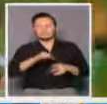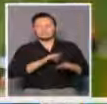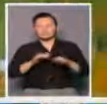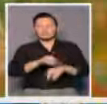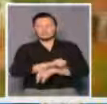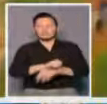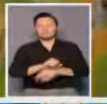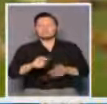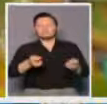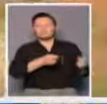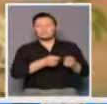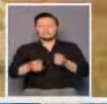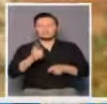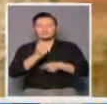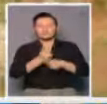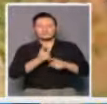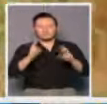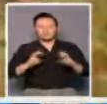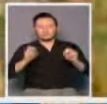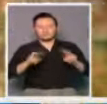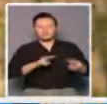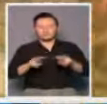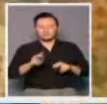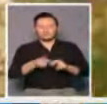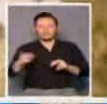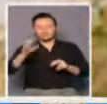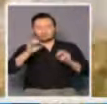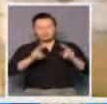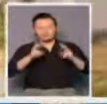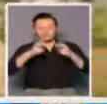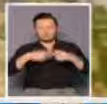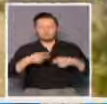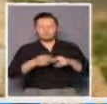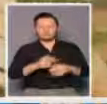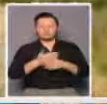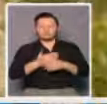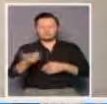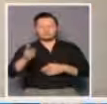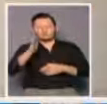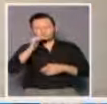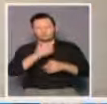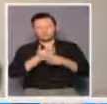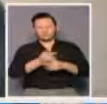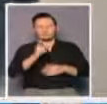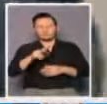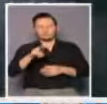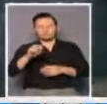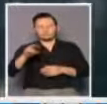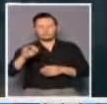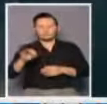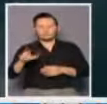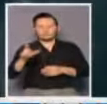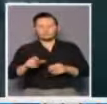через таможню запрещенные средства и технику. Кинолог говорит, что неоценима помощь его четвероногого помощника Лети